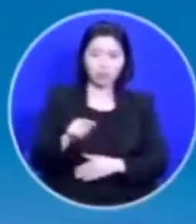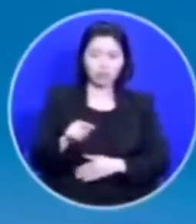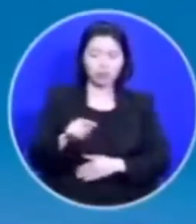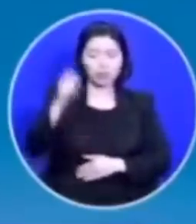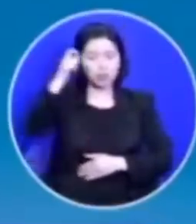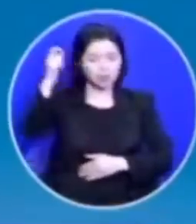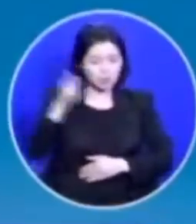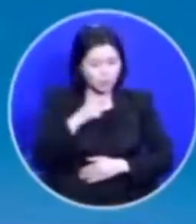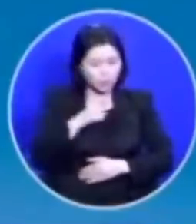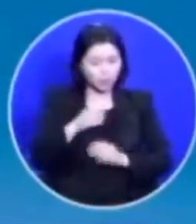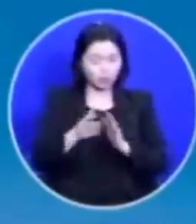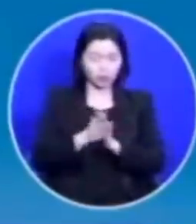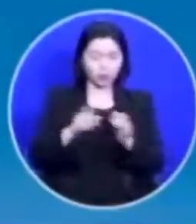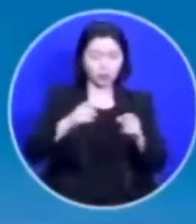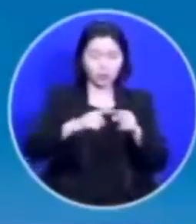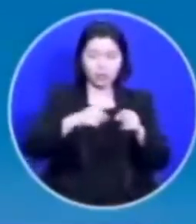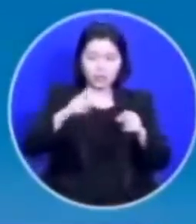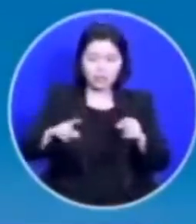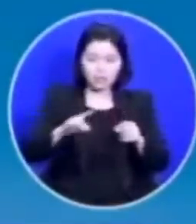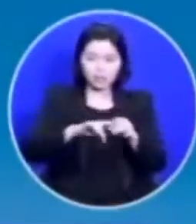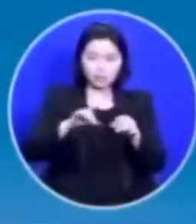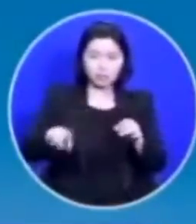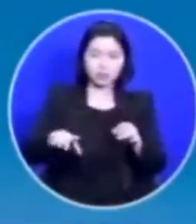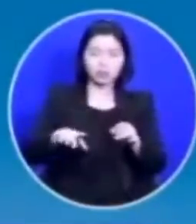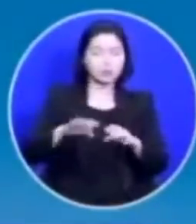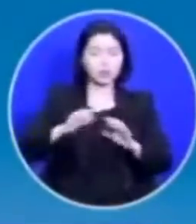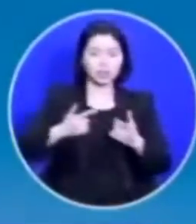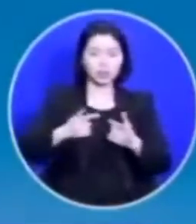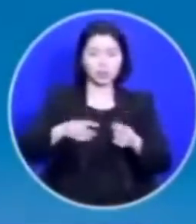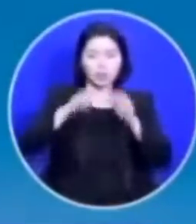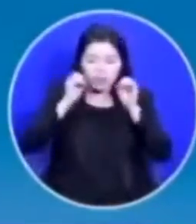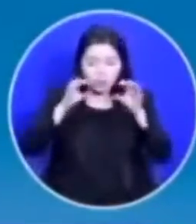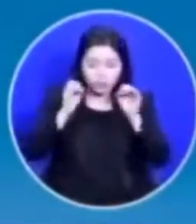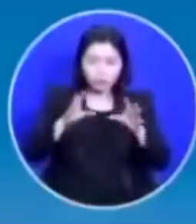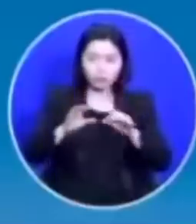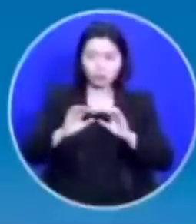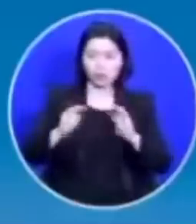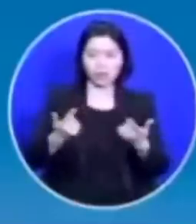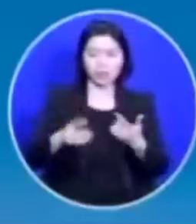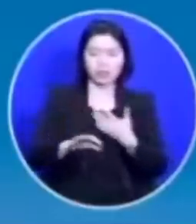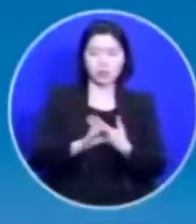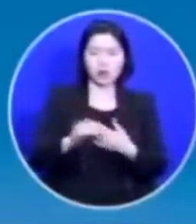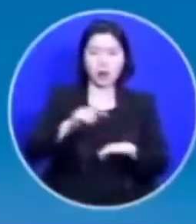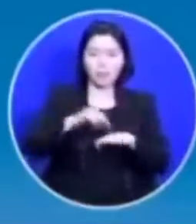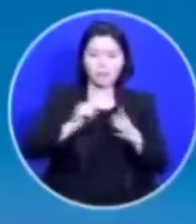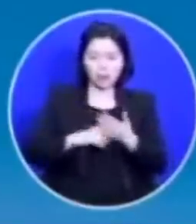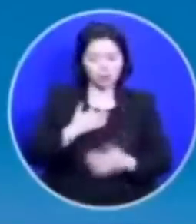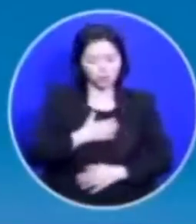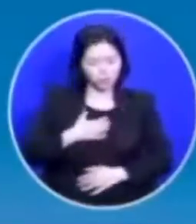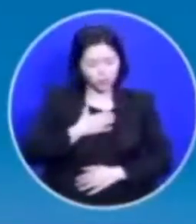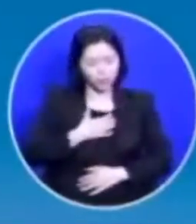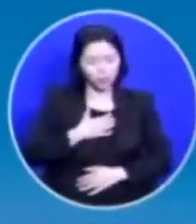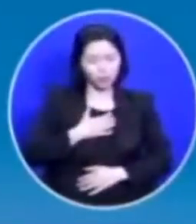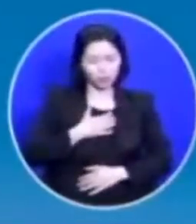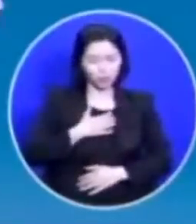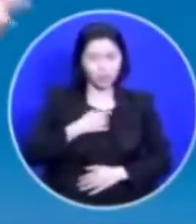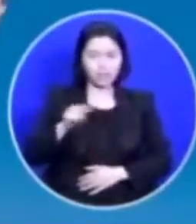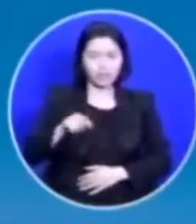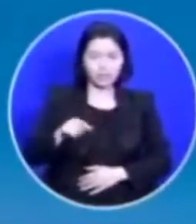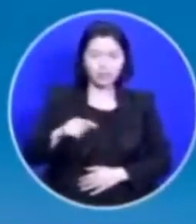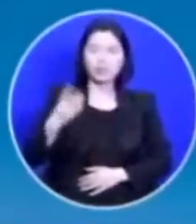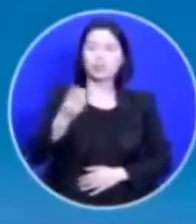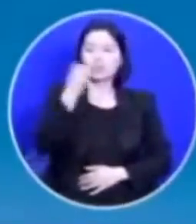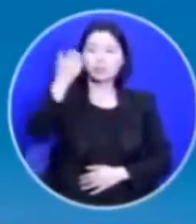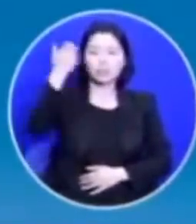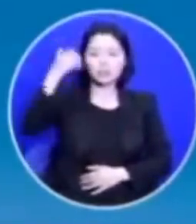새벽기도 안하고 11주 안하고 주일 지키지 않고 전도 안 하면 마음이 괴로운 거 성령님을 모신 성도들